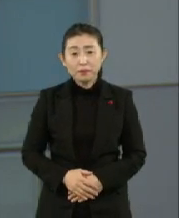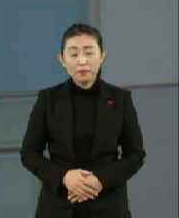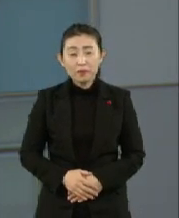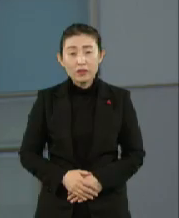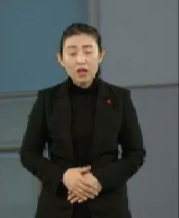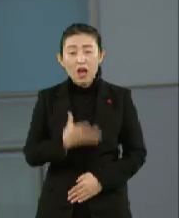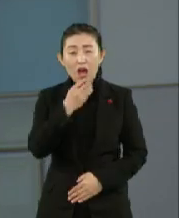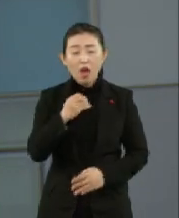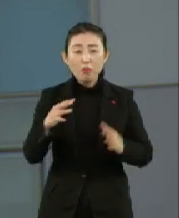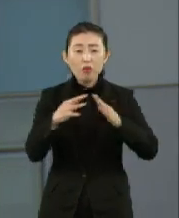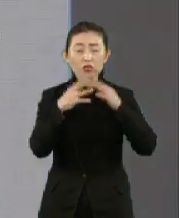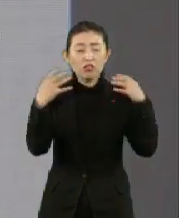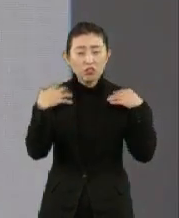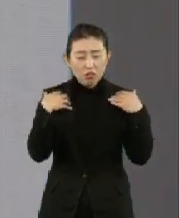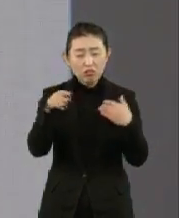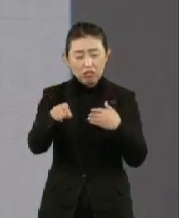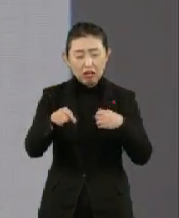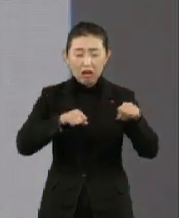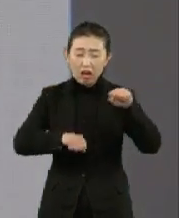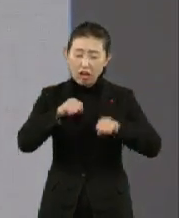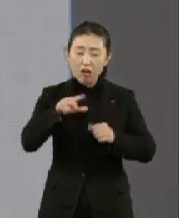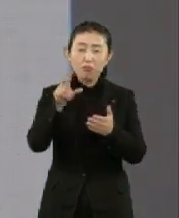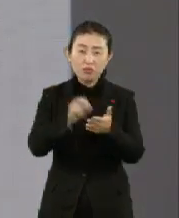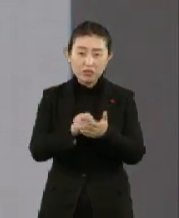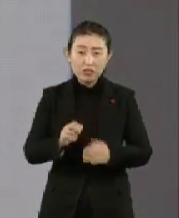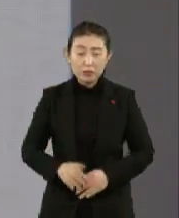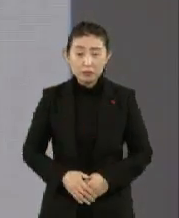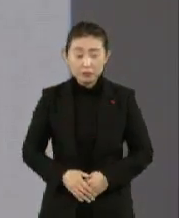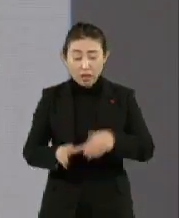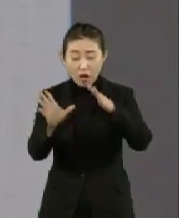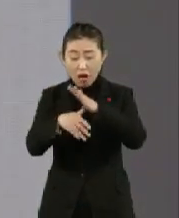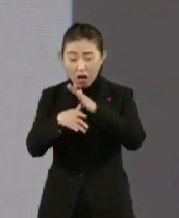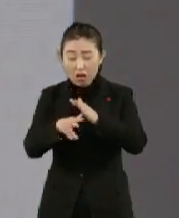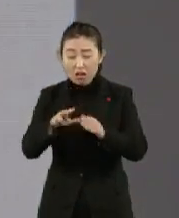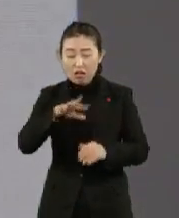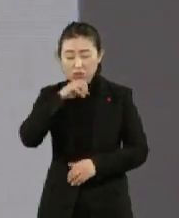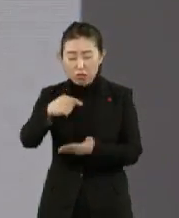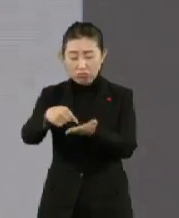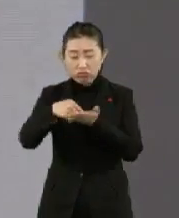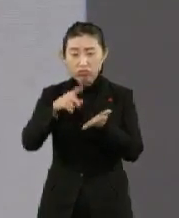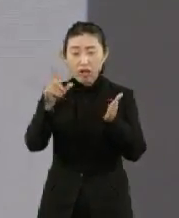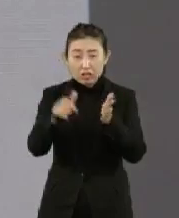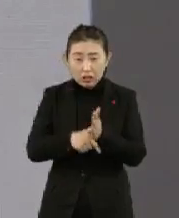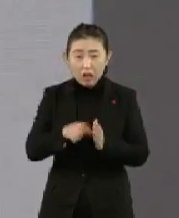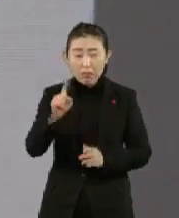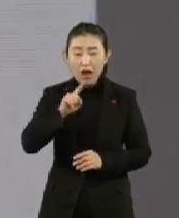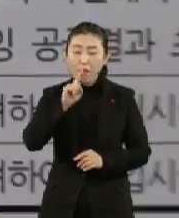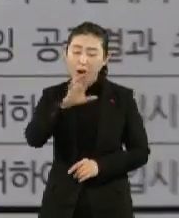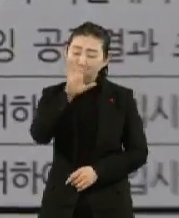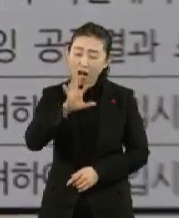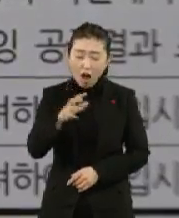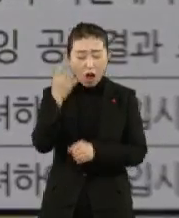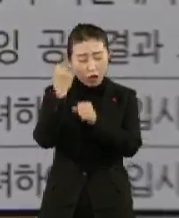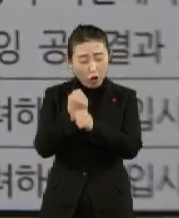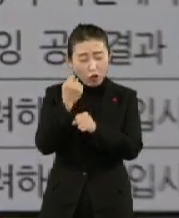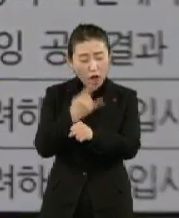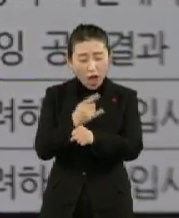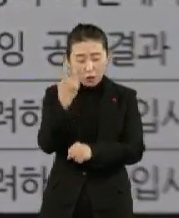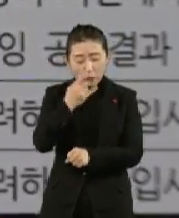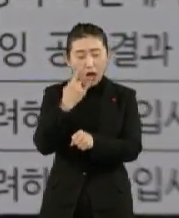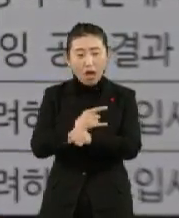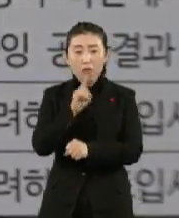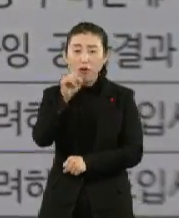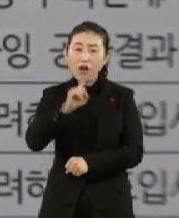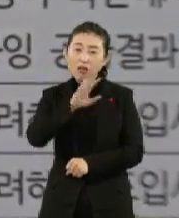건 행복청의 대책입니다. 행복청은 상가 공실 민원 때마다 전가의 보도처럼 연구 용역 카드를